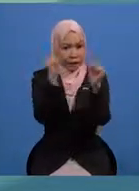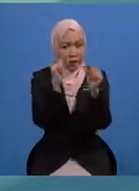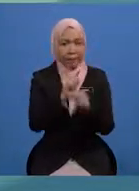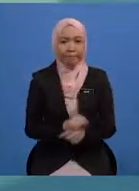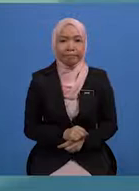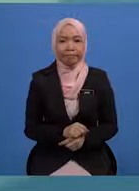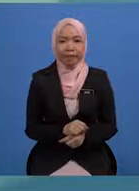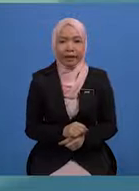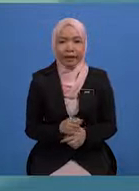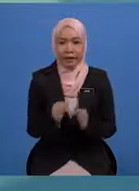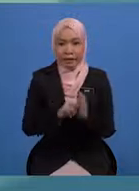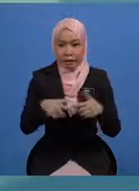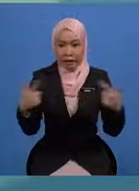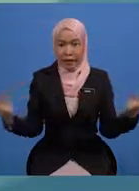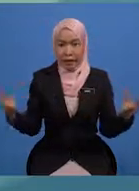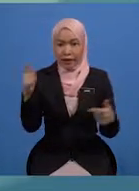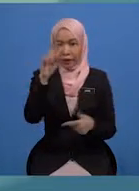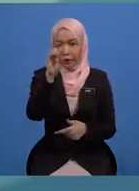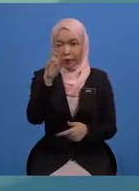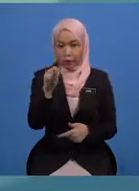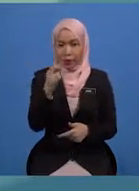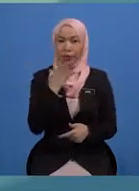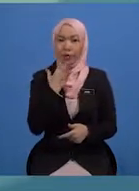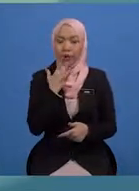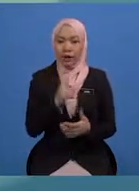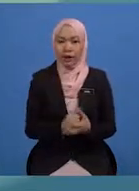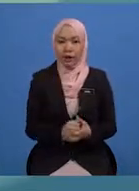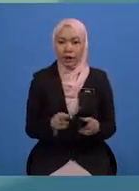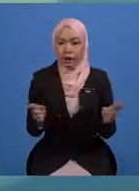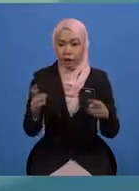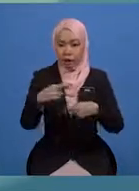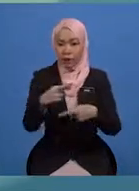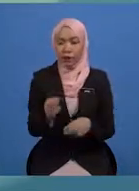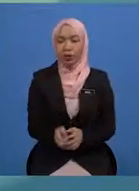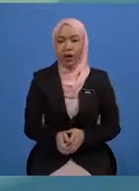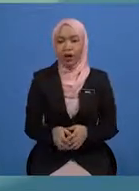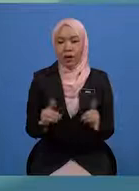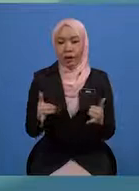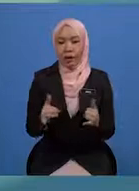Selain tone warna, ruang juga memainkan peranan penting